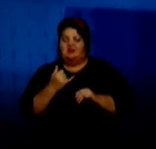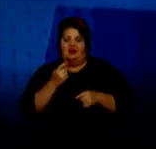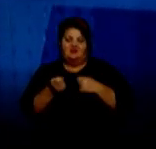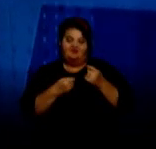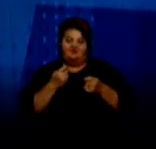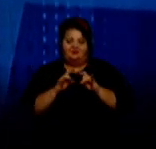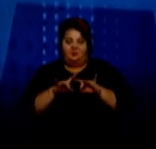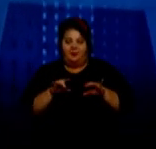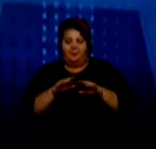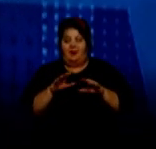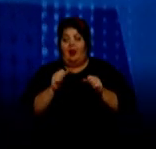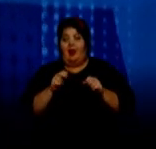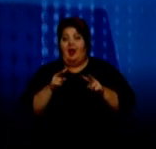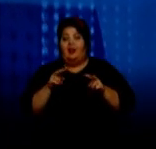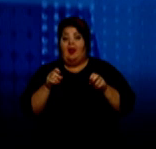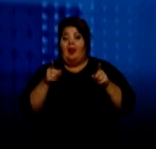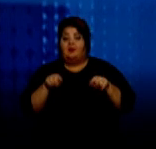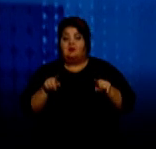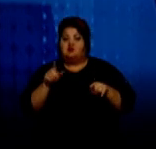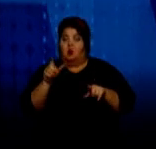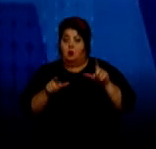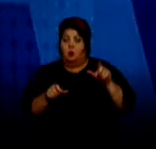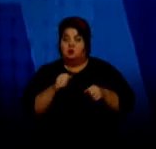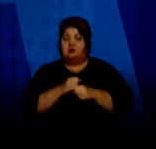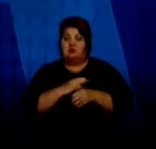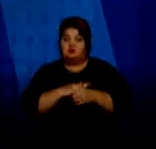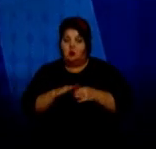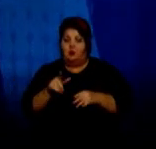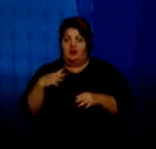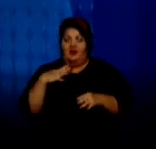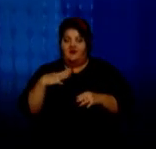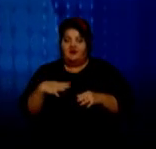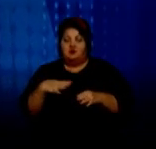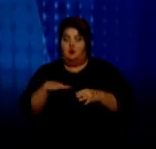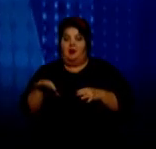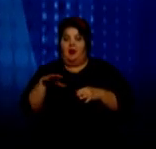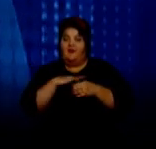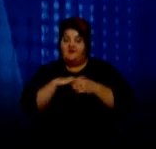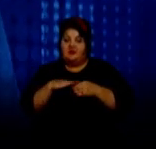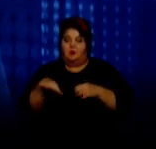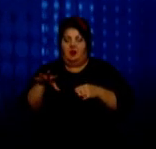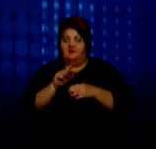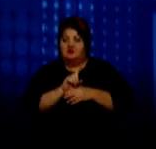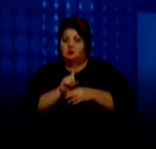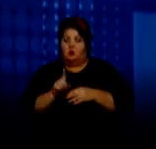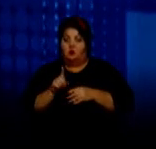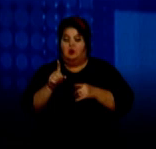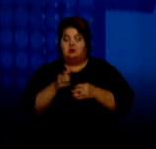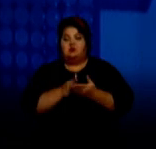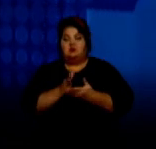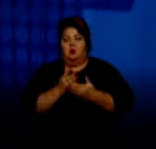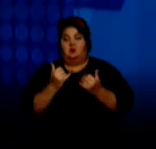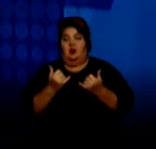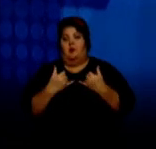деталі, але те, що люди зробили, і що вони витримали всі нормативи, які тільки можна було, це заслуговує